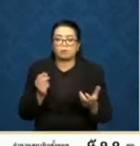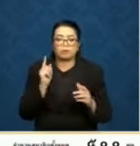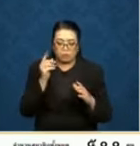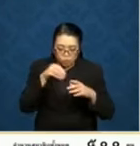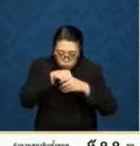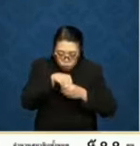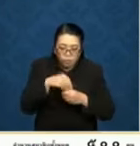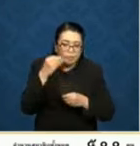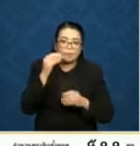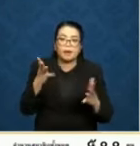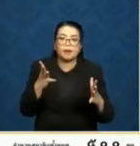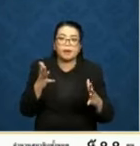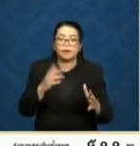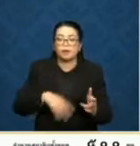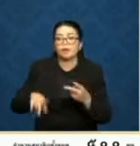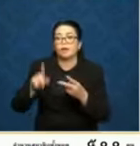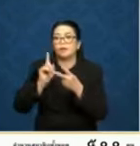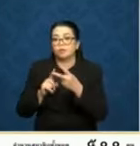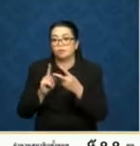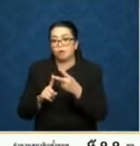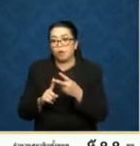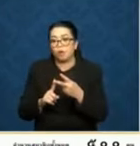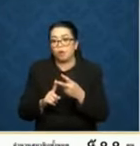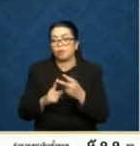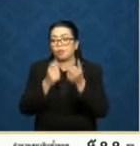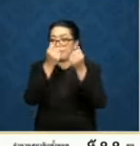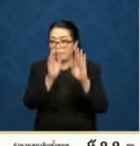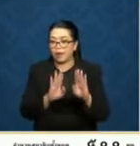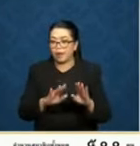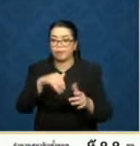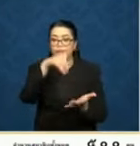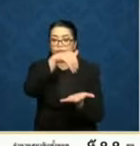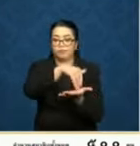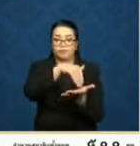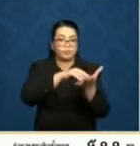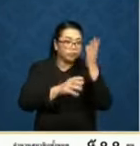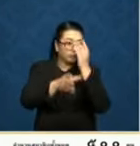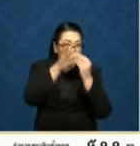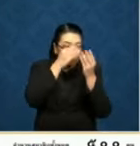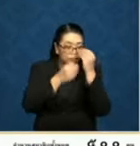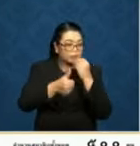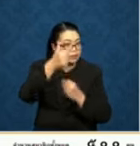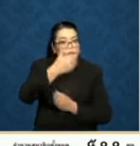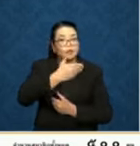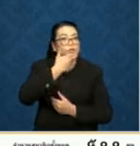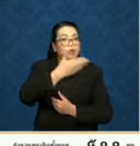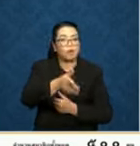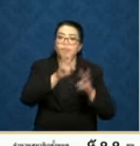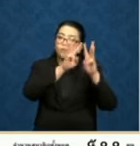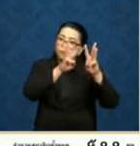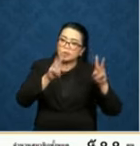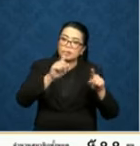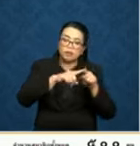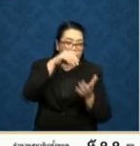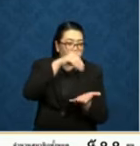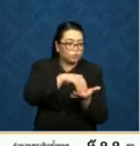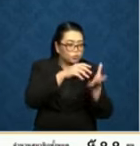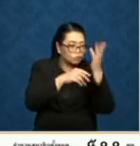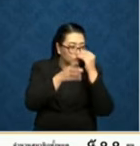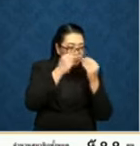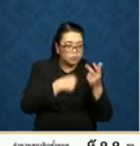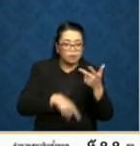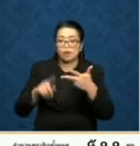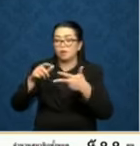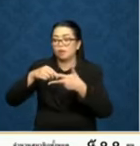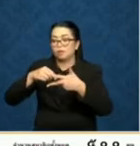อกจากการมีแ่ตฟอรม ในการเรีนรู้ที่จะเป็นครังปนยาแล้วไม่พอครั วันนี้เรายัตองมี National